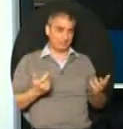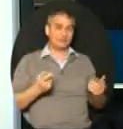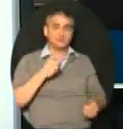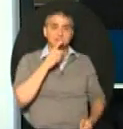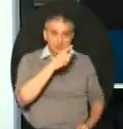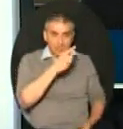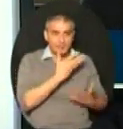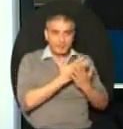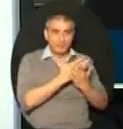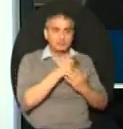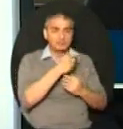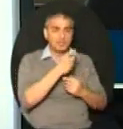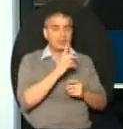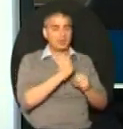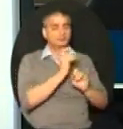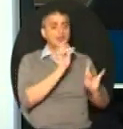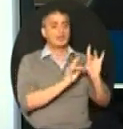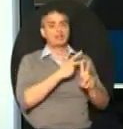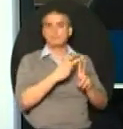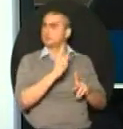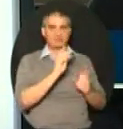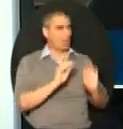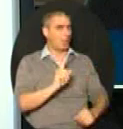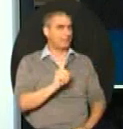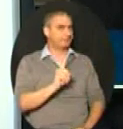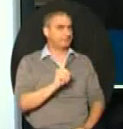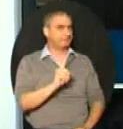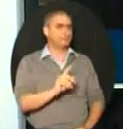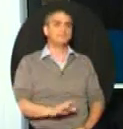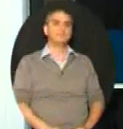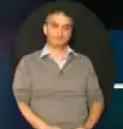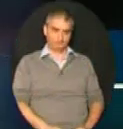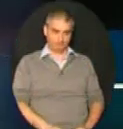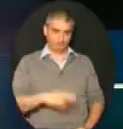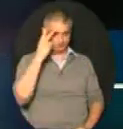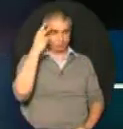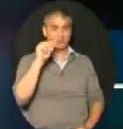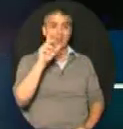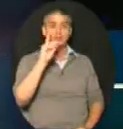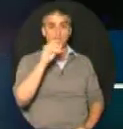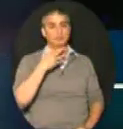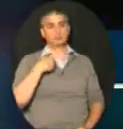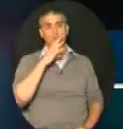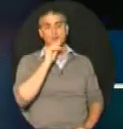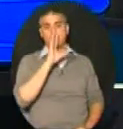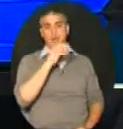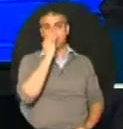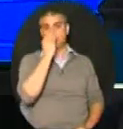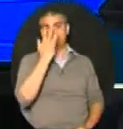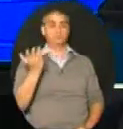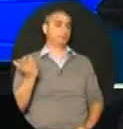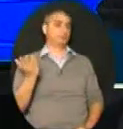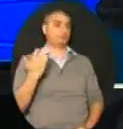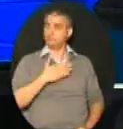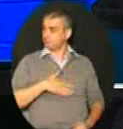תודה. זה מעיד על זה שזוהי דלגיטימציה, זה לא אמת. תודה, פרופסור אלדד. אני רוצה לדבר על פורים.